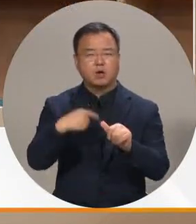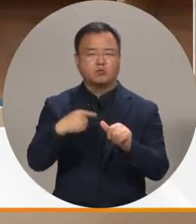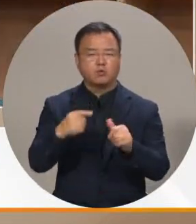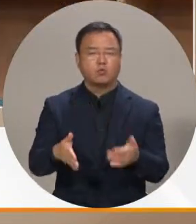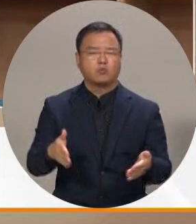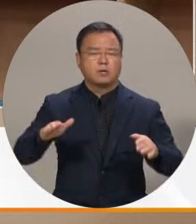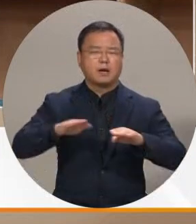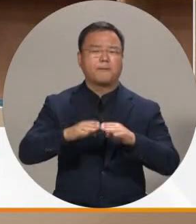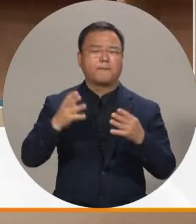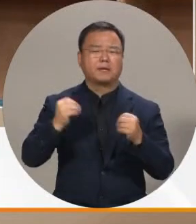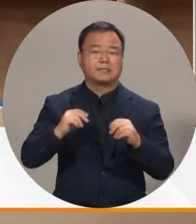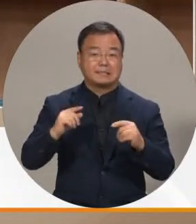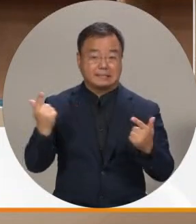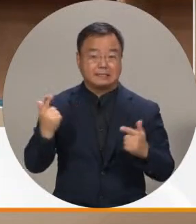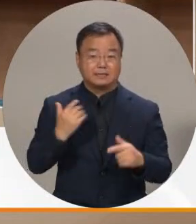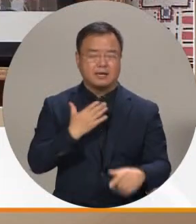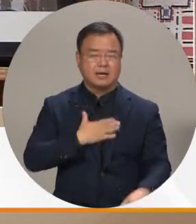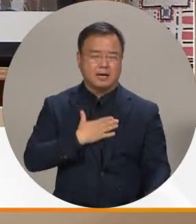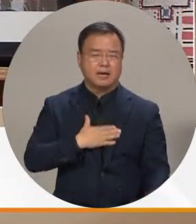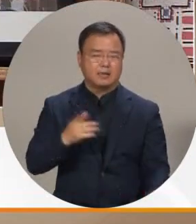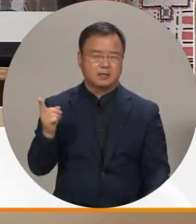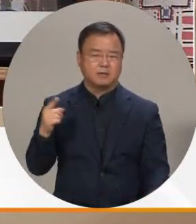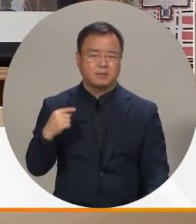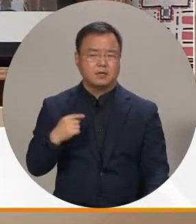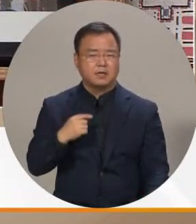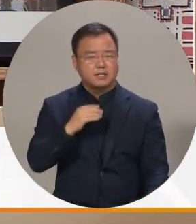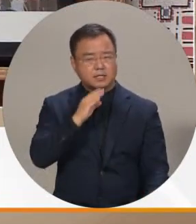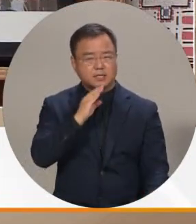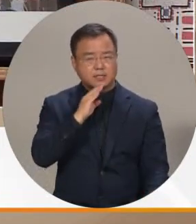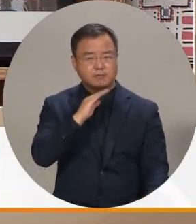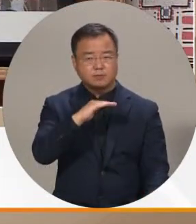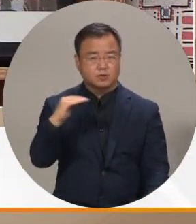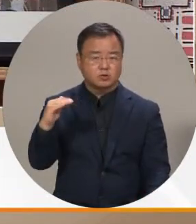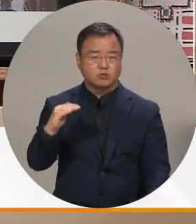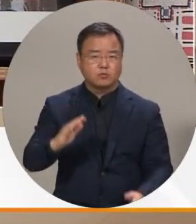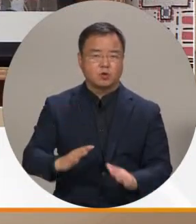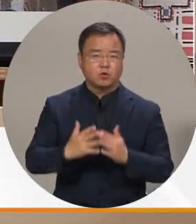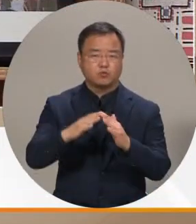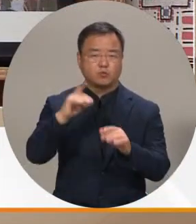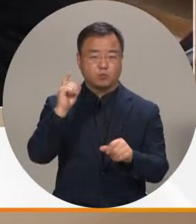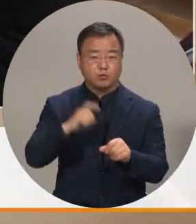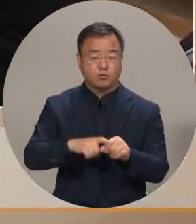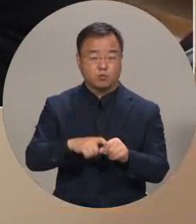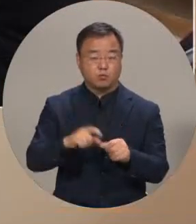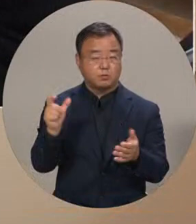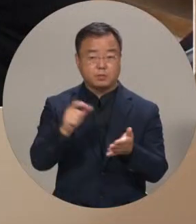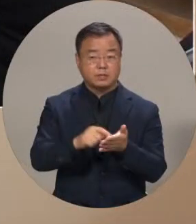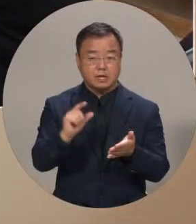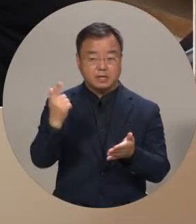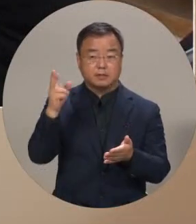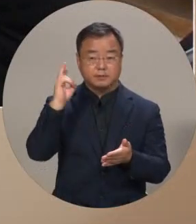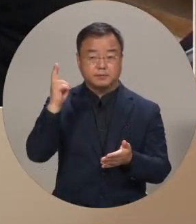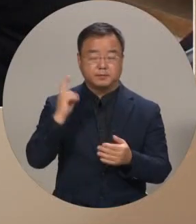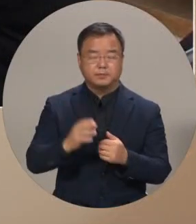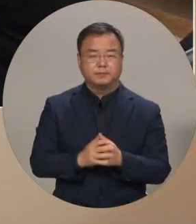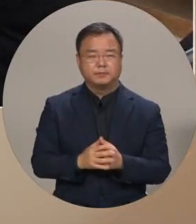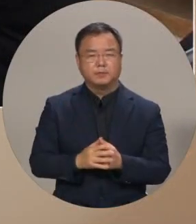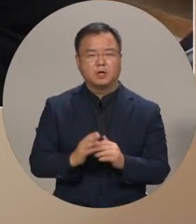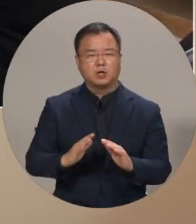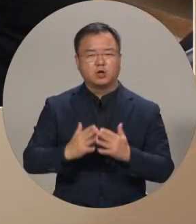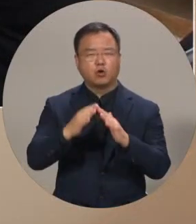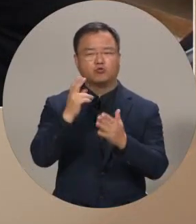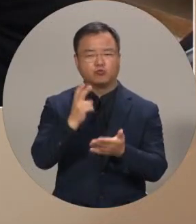않다는 점을 인지하고 있었을 겁니다 그래서 등록 기준에 어떤 건축물의 용도를 넣지 않았다고 그렇게 생각하고 있습니다 그리고